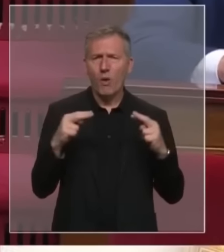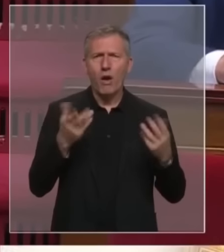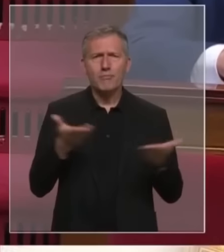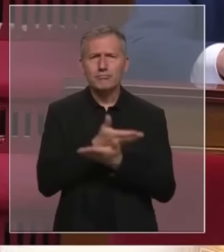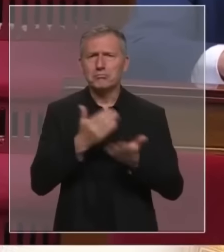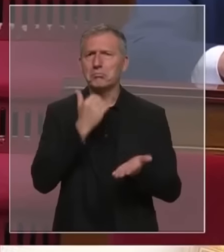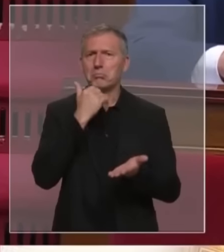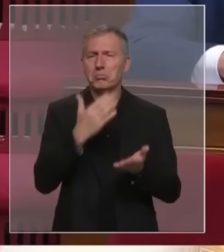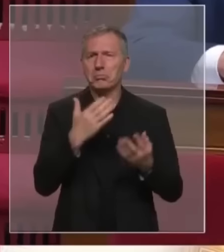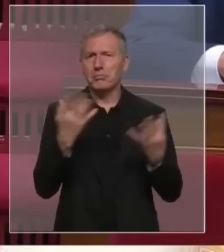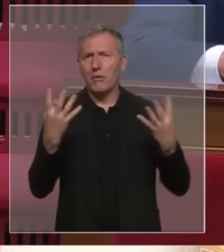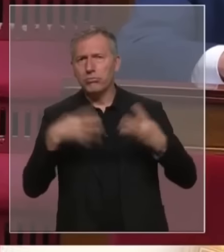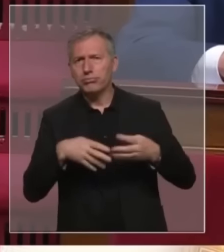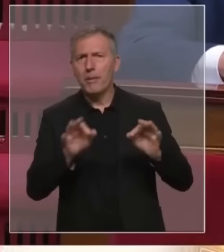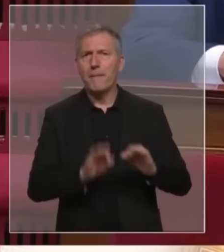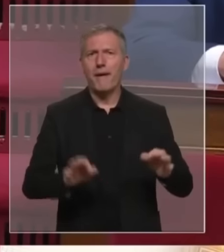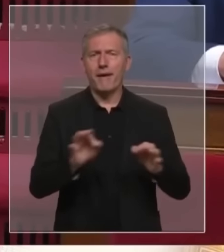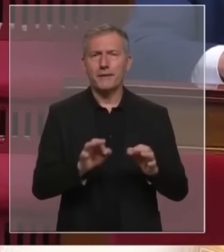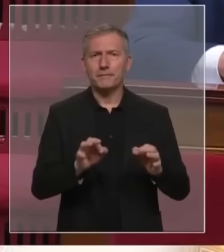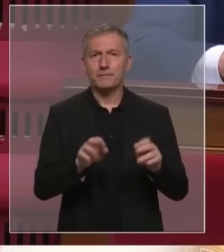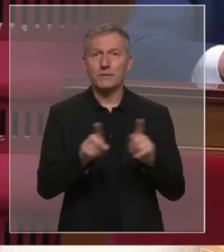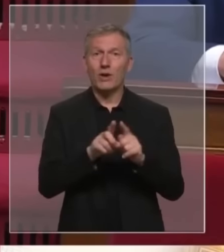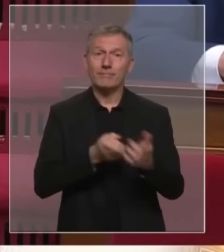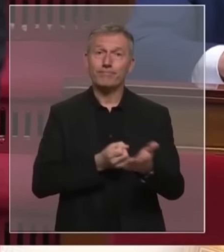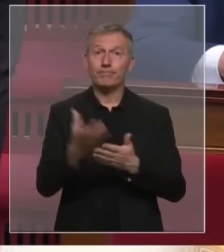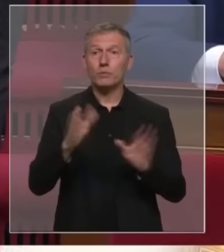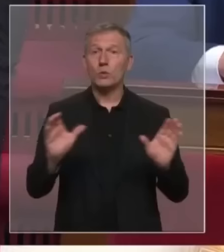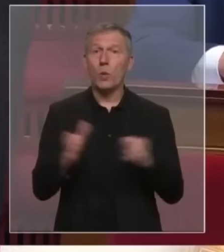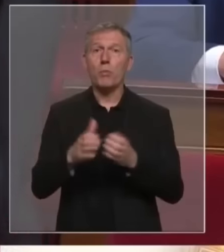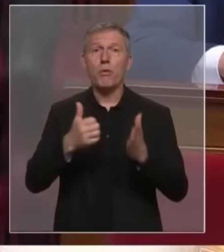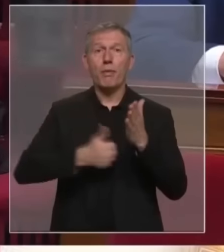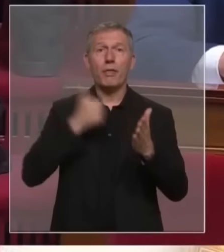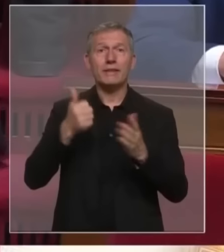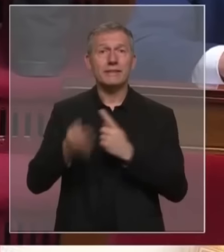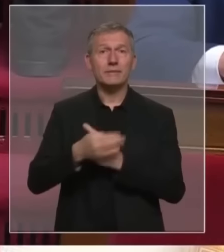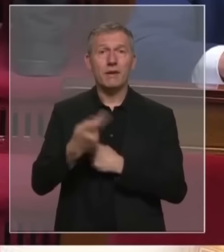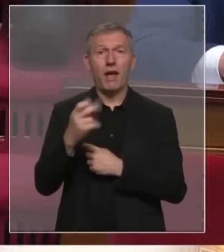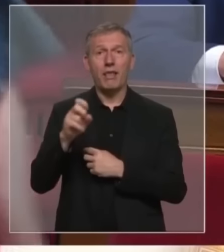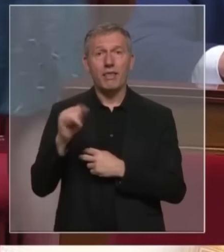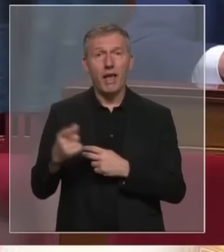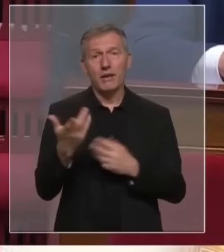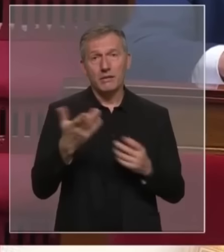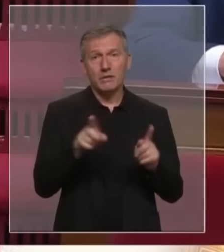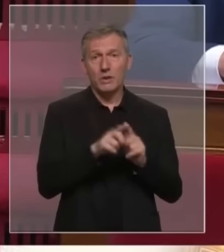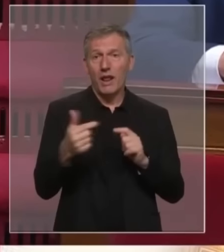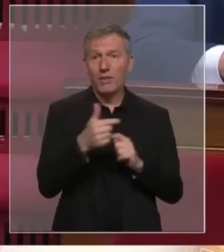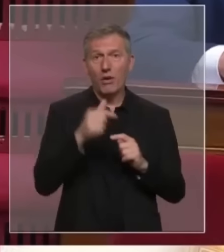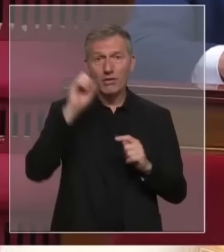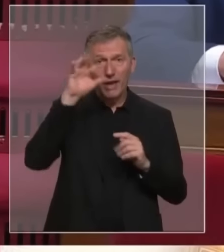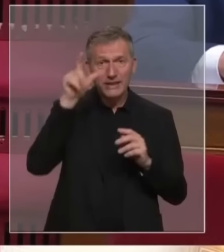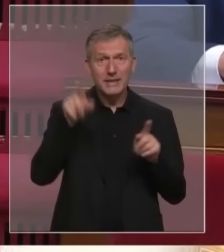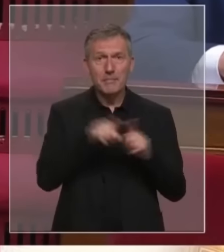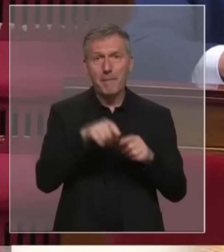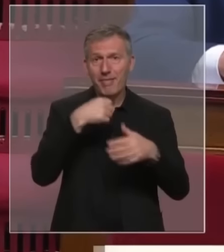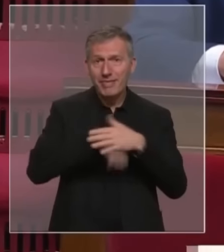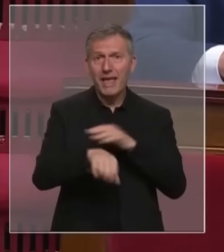qui ne comprennent pas pour rappel le mouvement indépendantiste canak et haïtien sen nid en même temps et partage